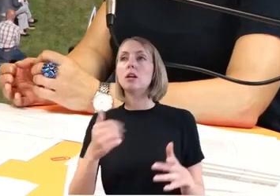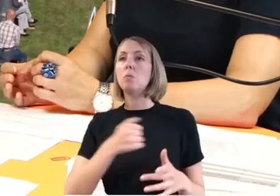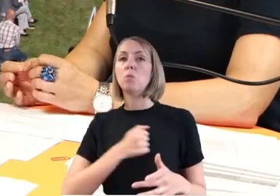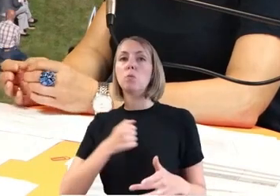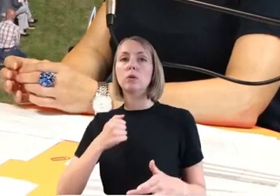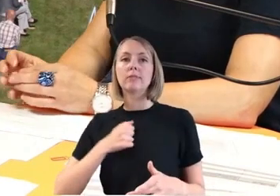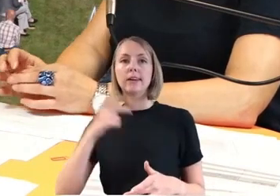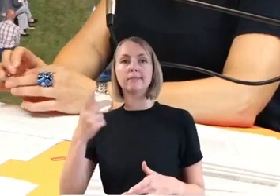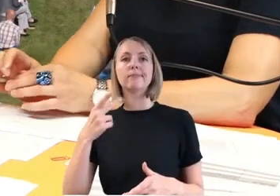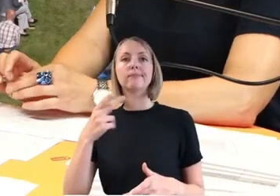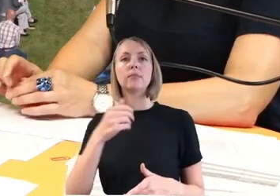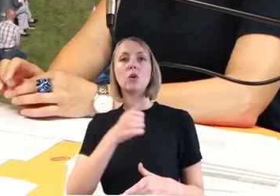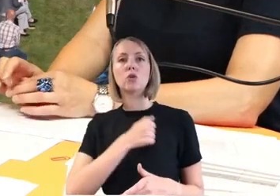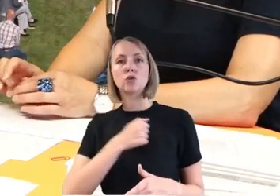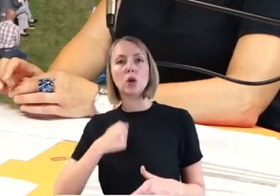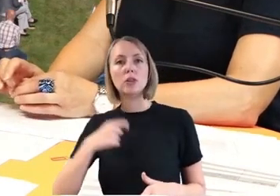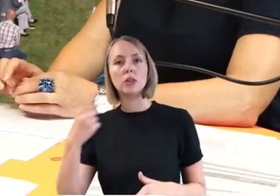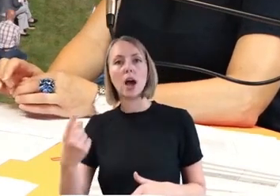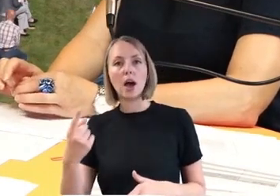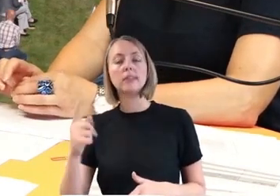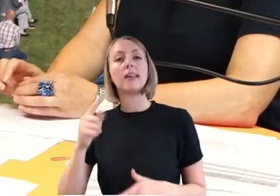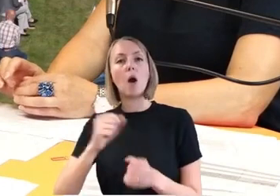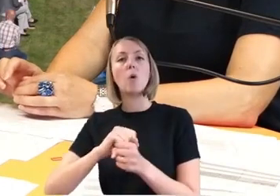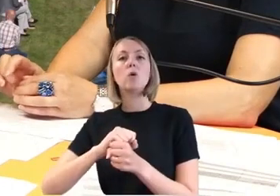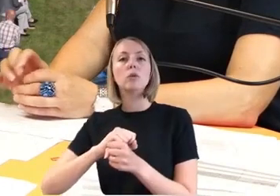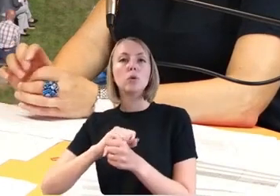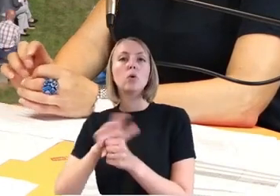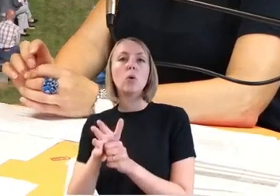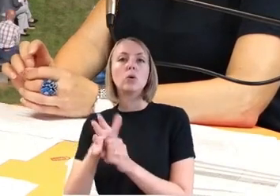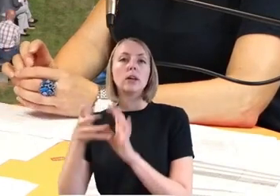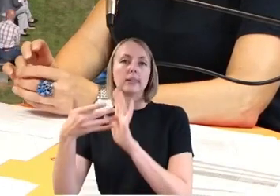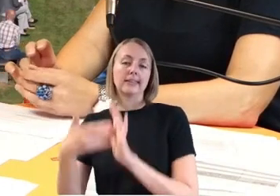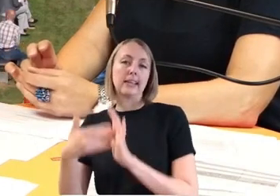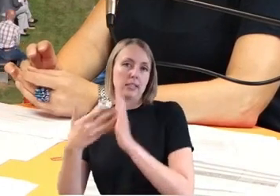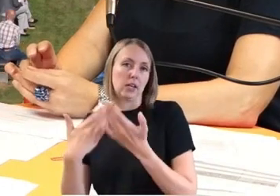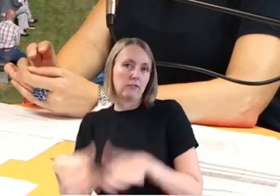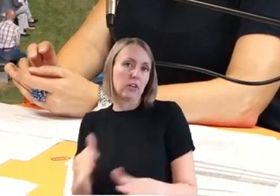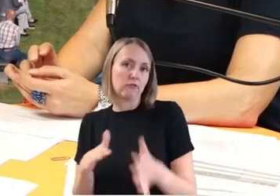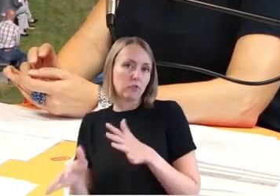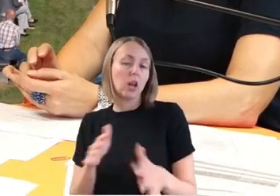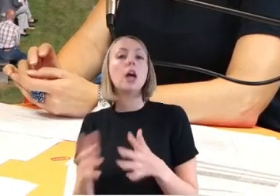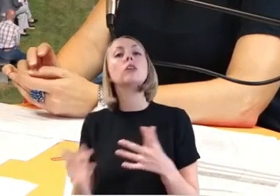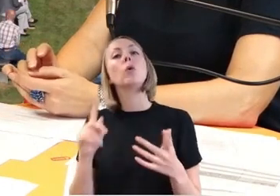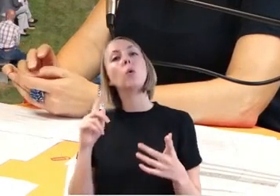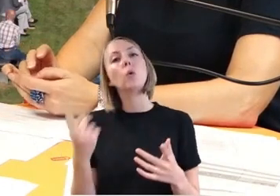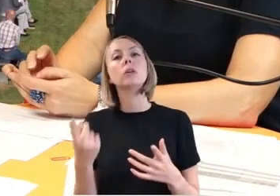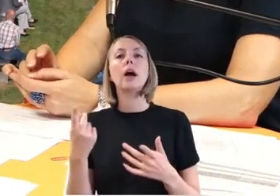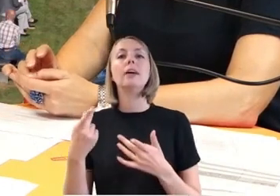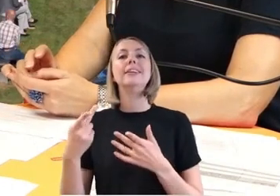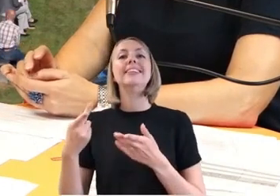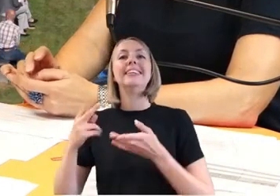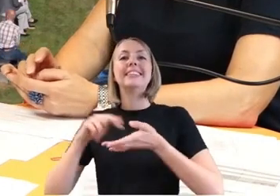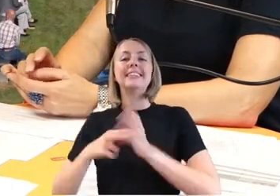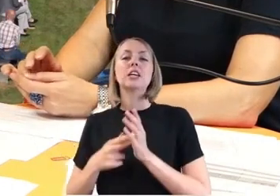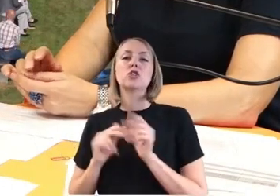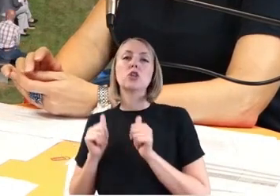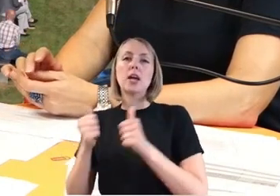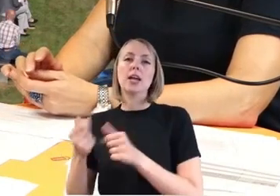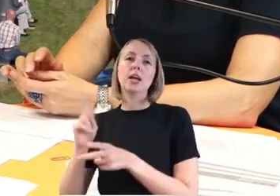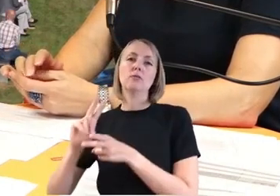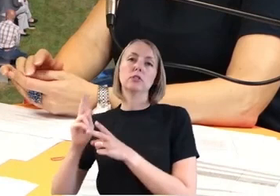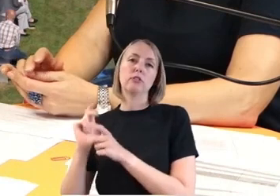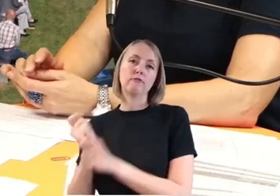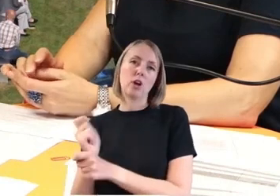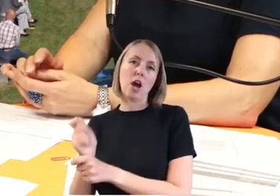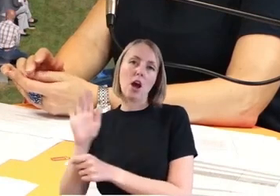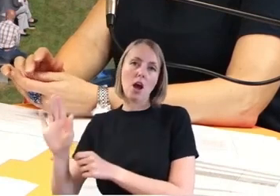kurven 19 teststationen getestet worden das technische hilfswerk das hier technische hilfe leistete national wie international